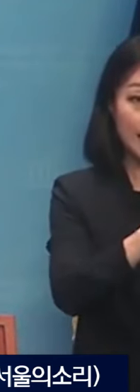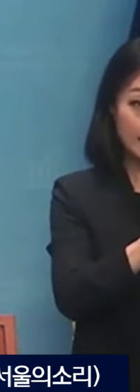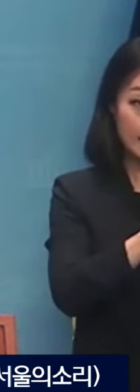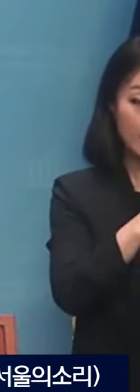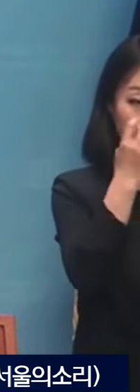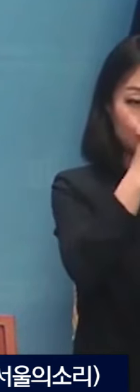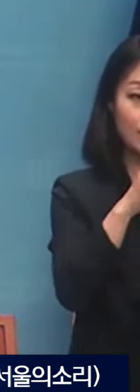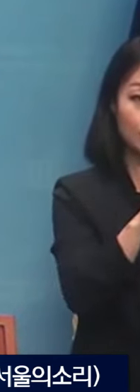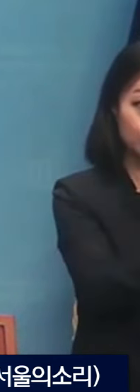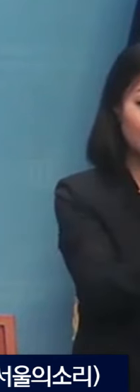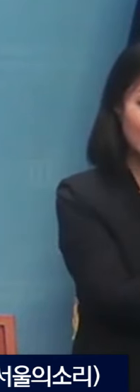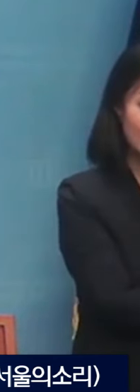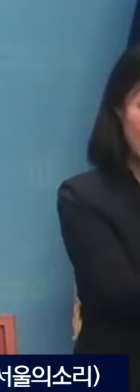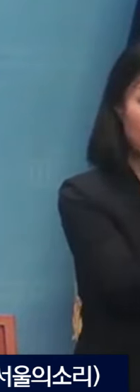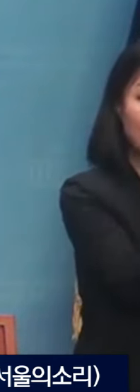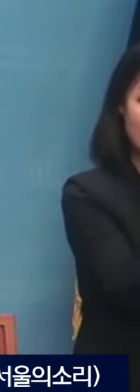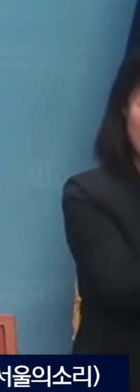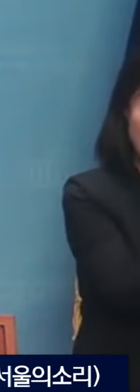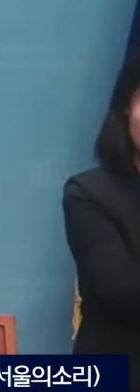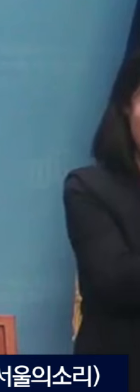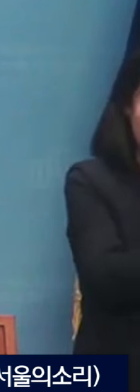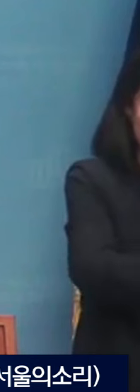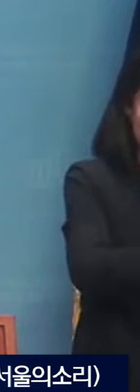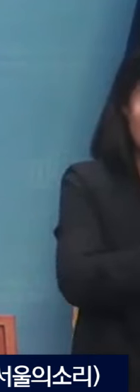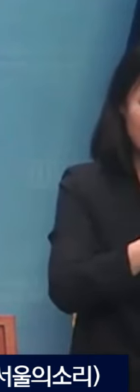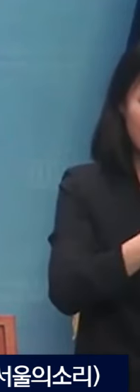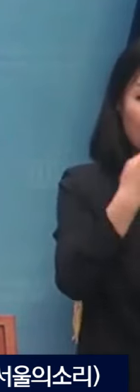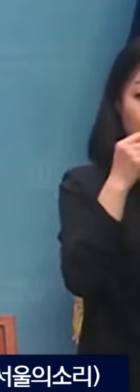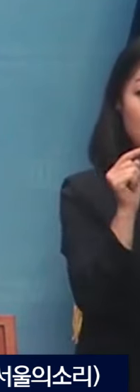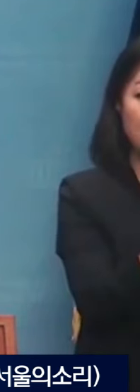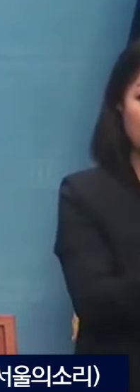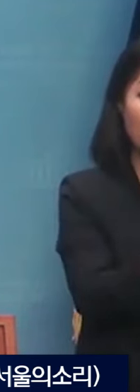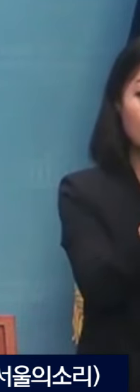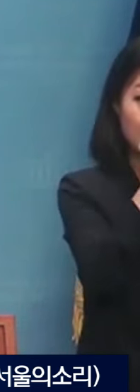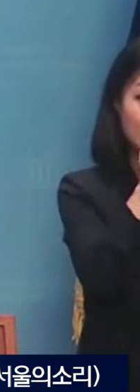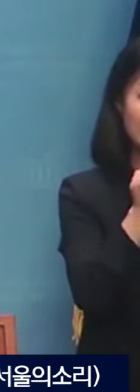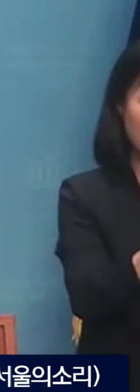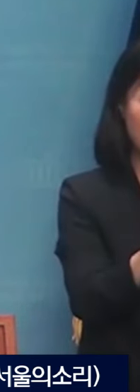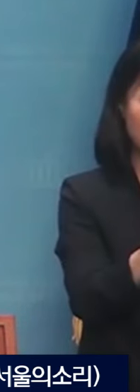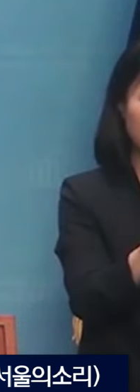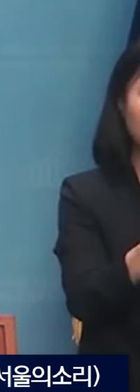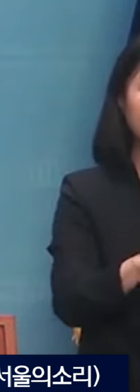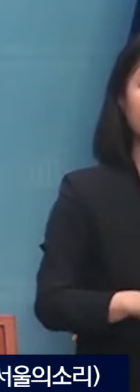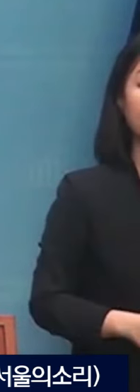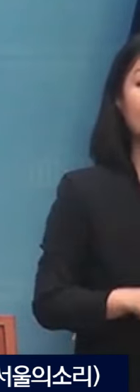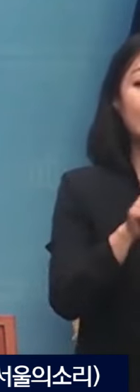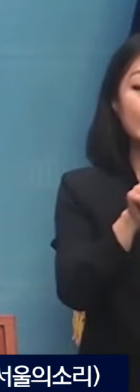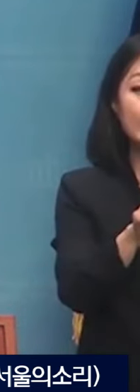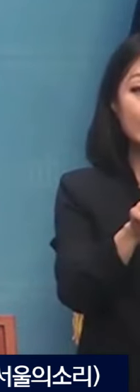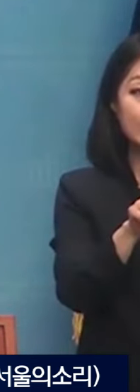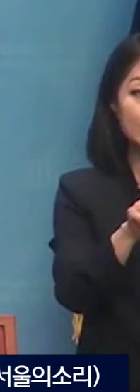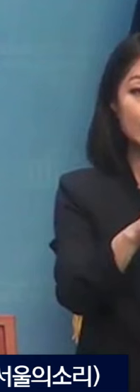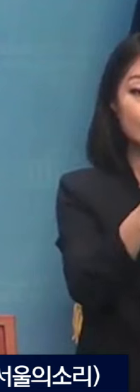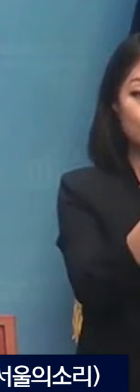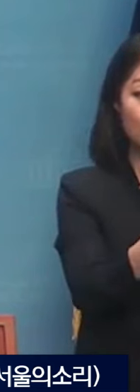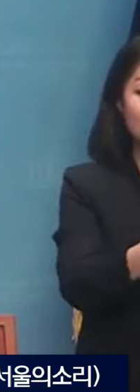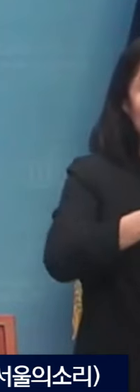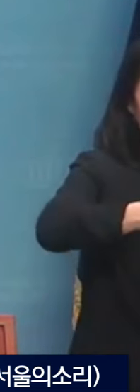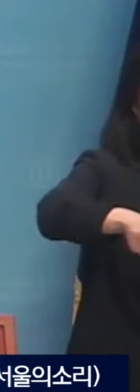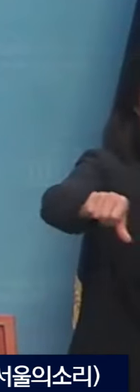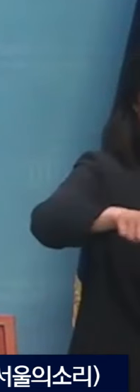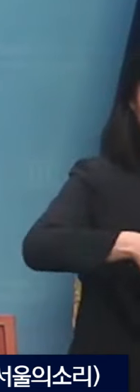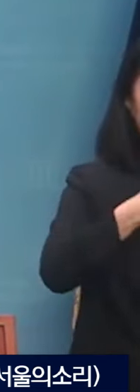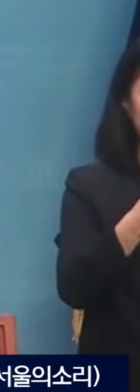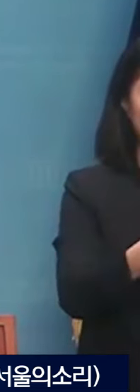중지된 사건 등의 자료 및 물건의 제출 명령을 할 수 있도록 함. 이 조항에 대해서는 삭제하기로